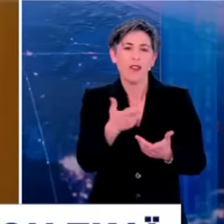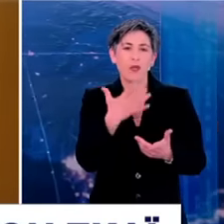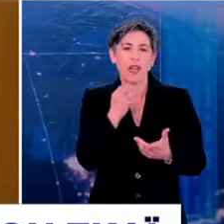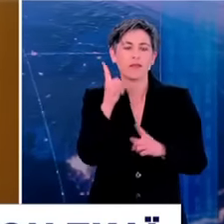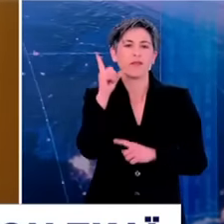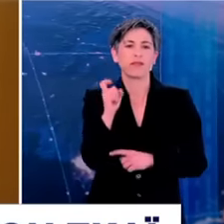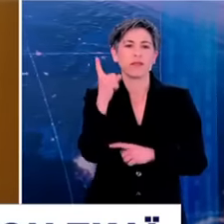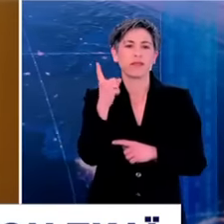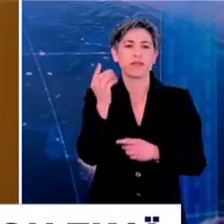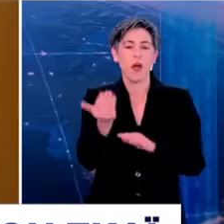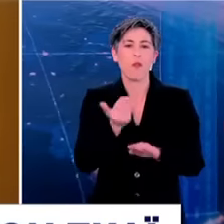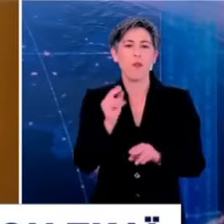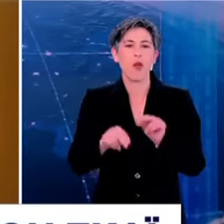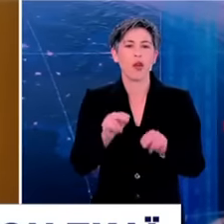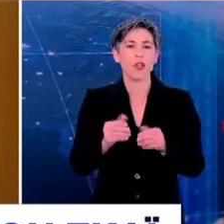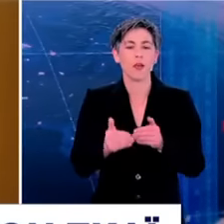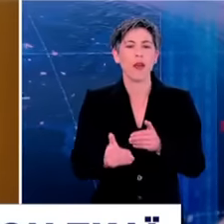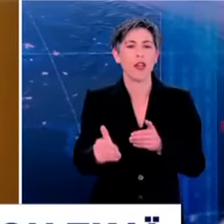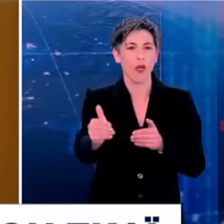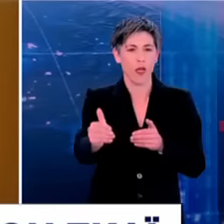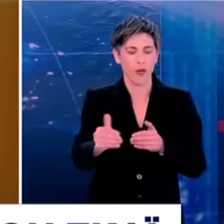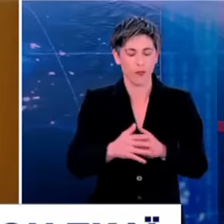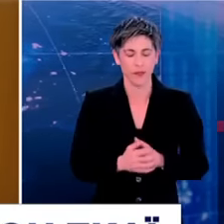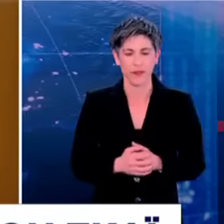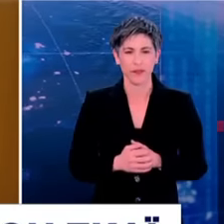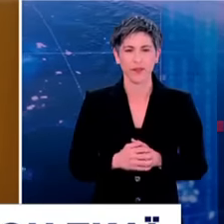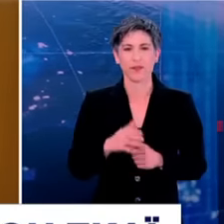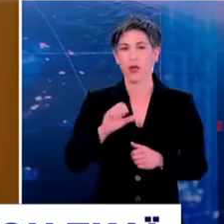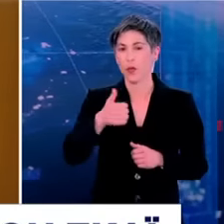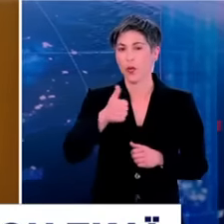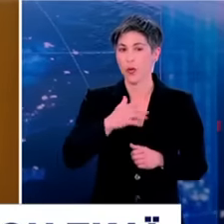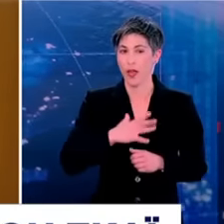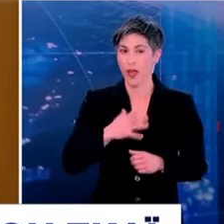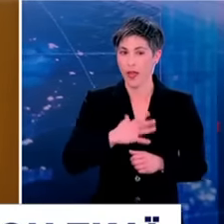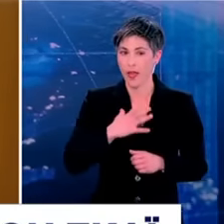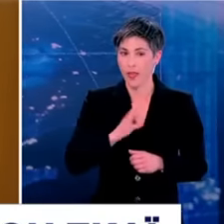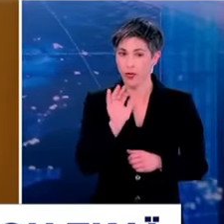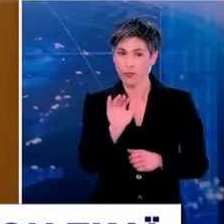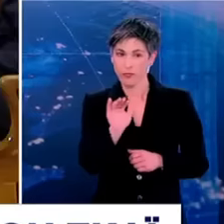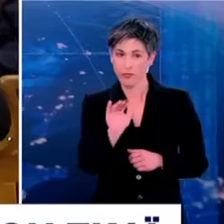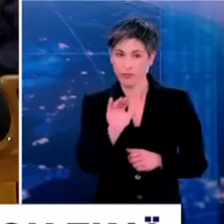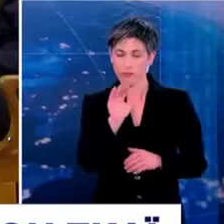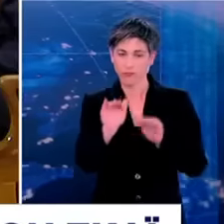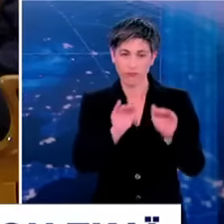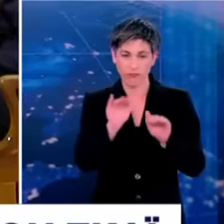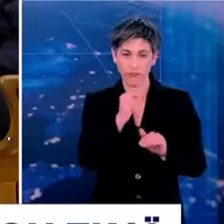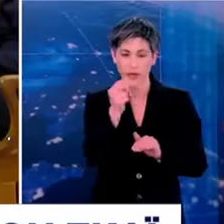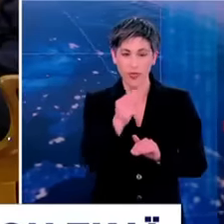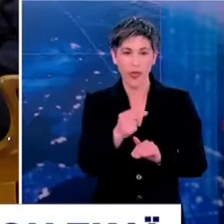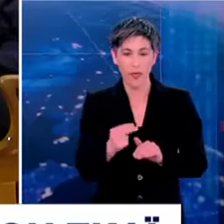προεκλογική περίοδο. Και θέλω να αρχίσουμε από τα θέματα της